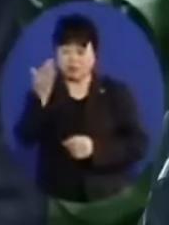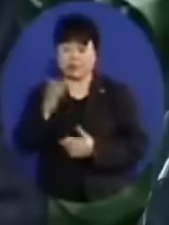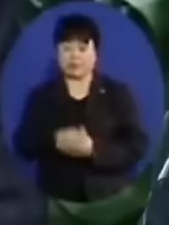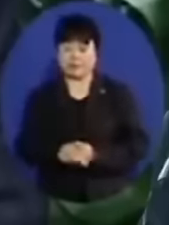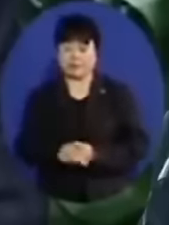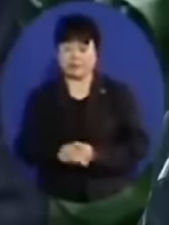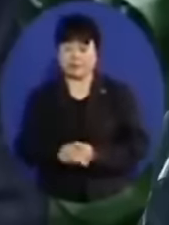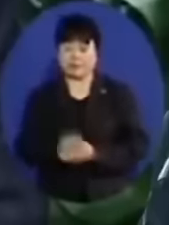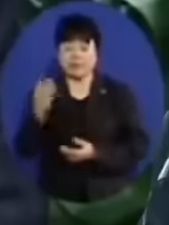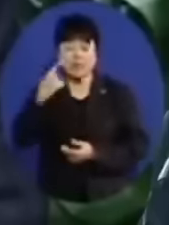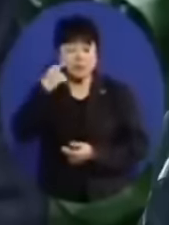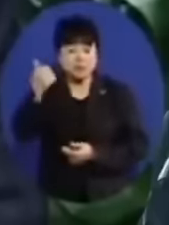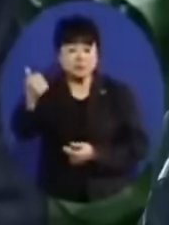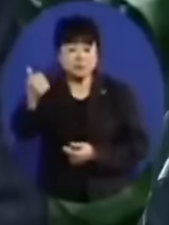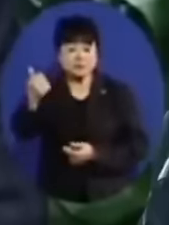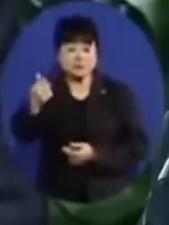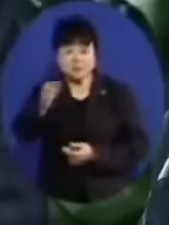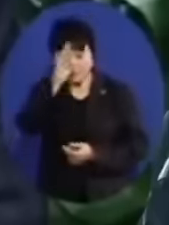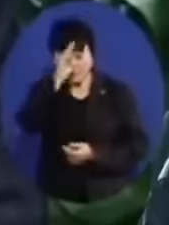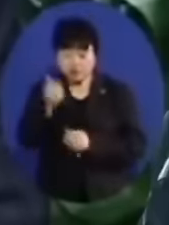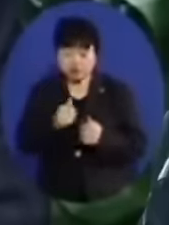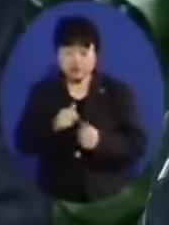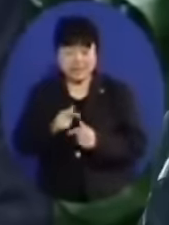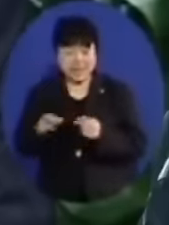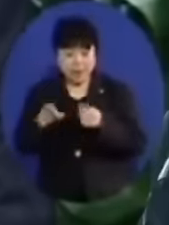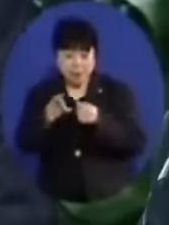그 전에 목사님이 병들어 죽지만 안 하면